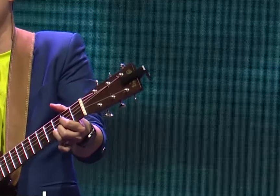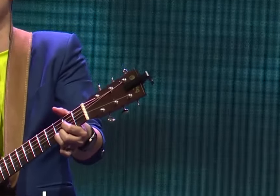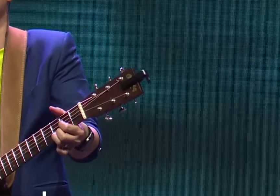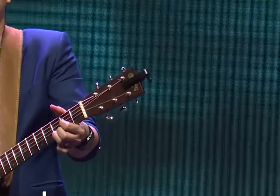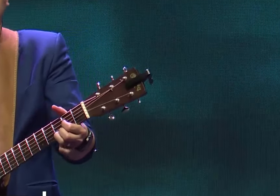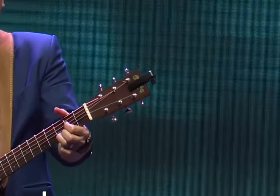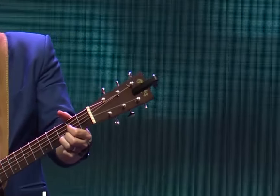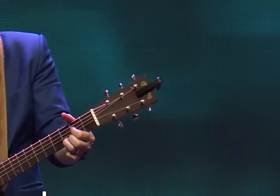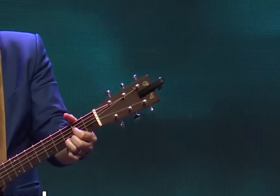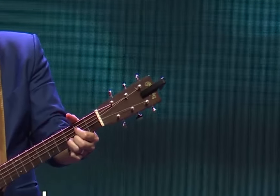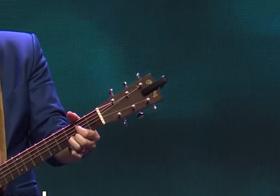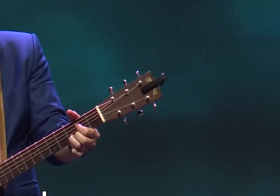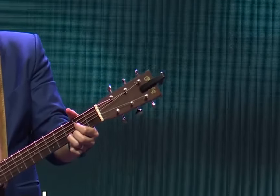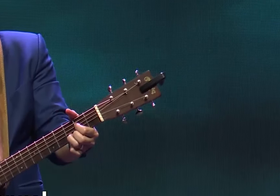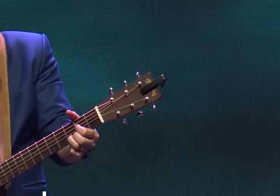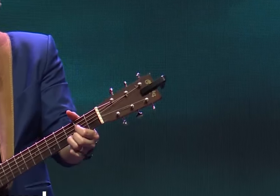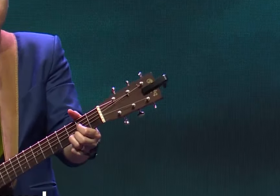Immanuel.